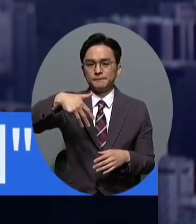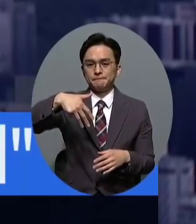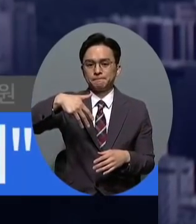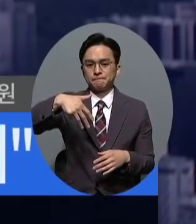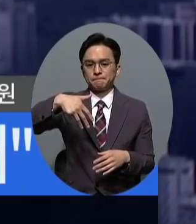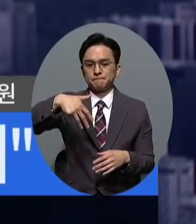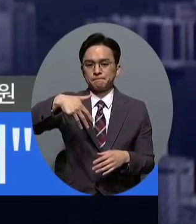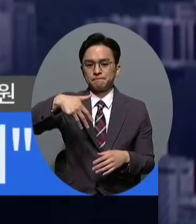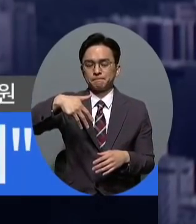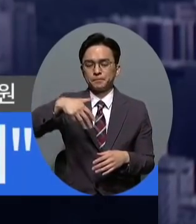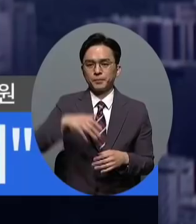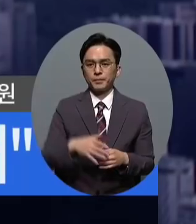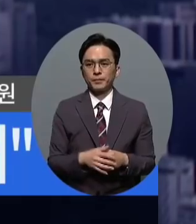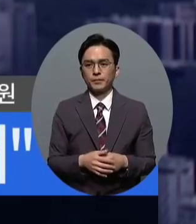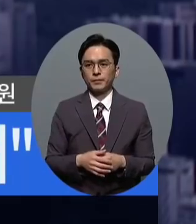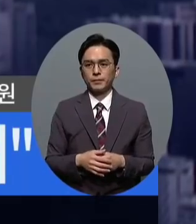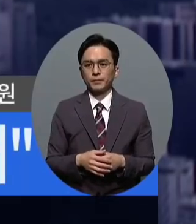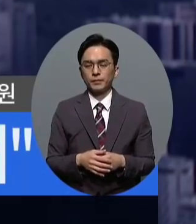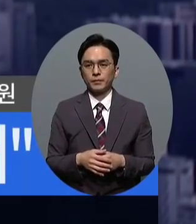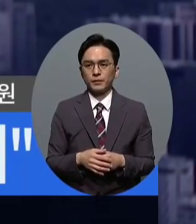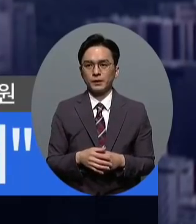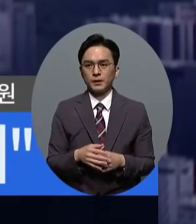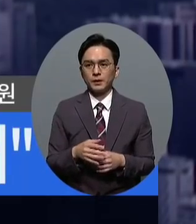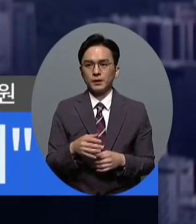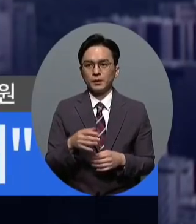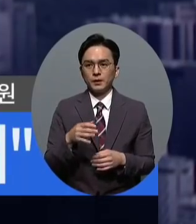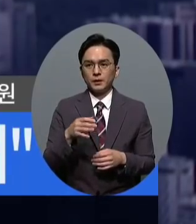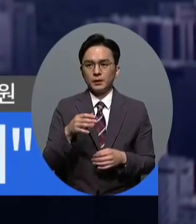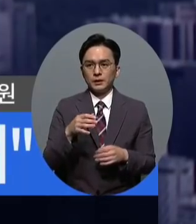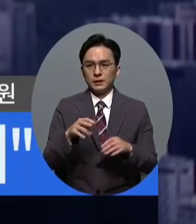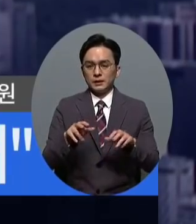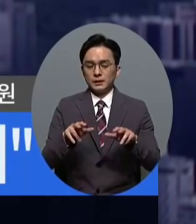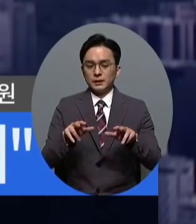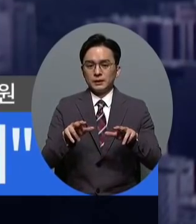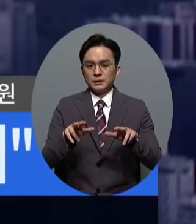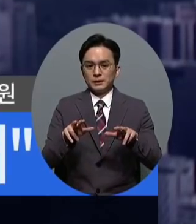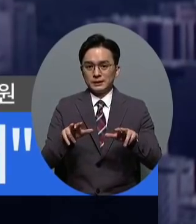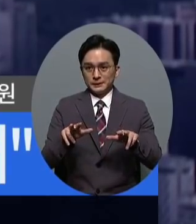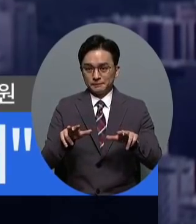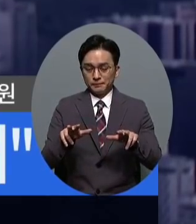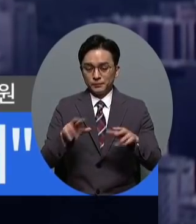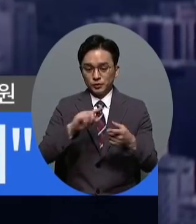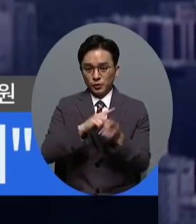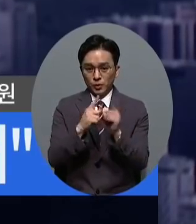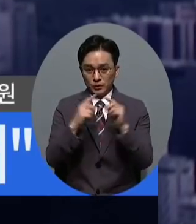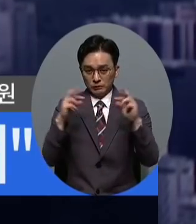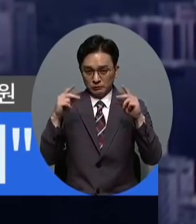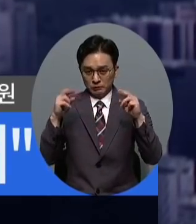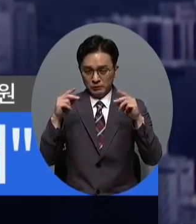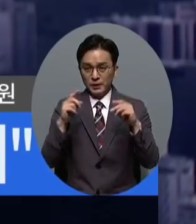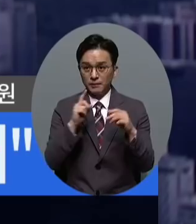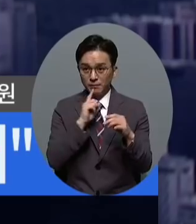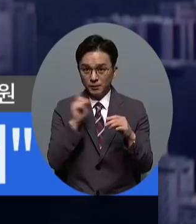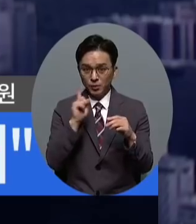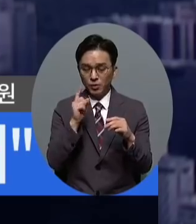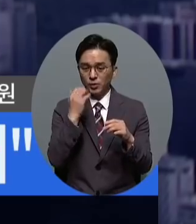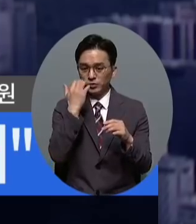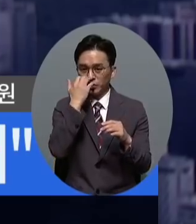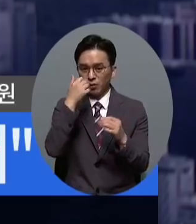측 그러니까 서울시장 측에서는 당연히 그렇게 할 일이라고 보는데 지금은 또 단어가 조금 달라져요. 성폭행이란 단어가